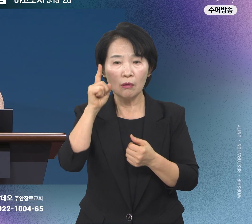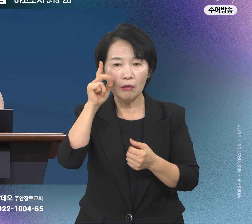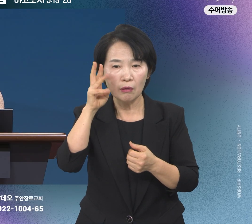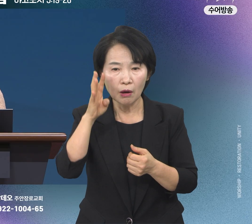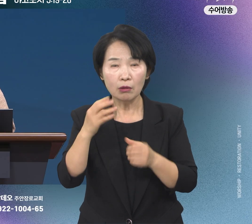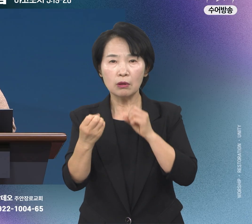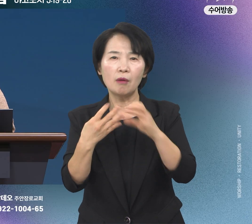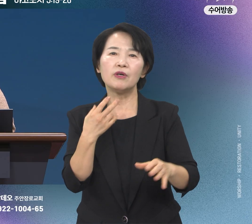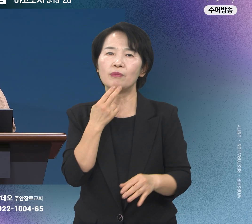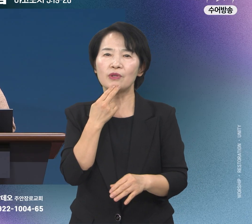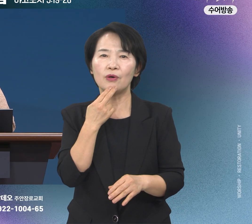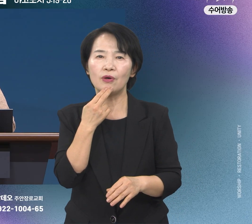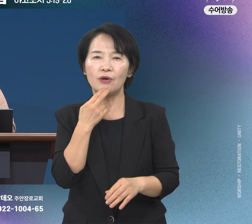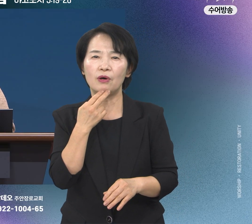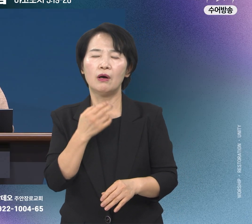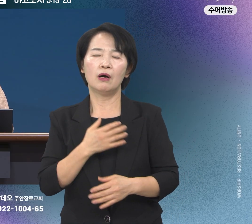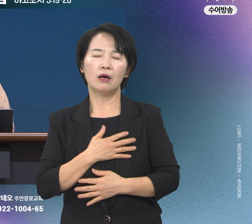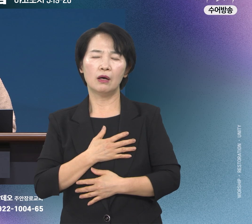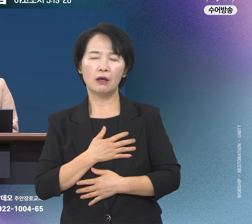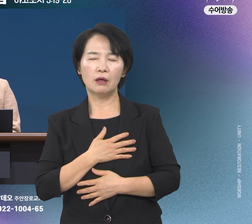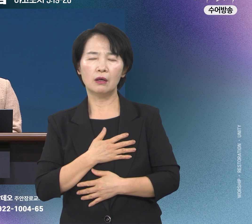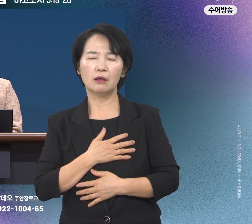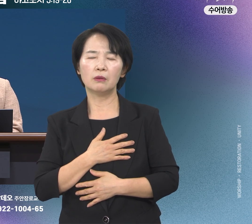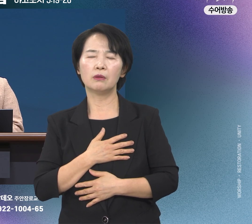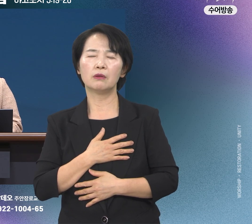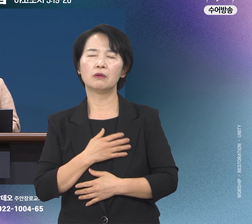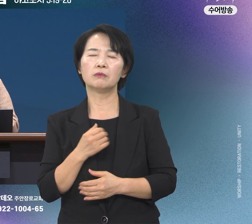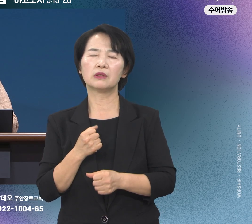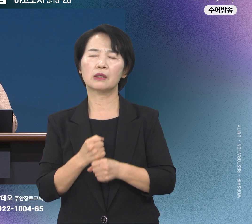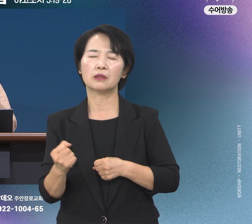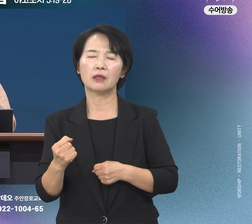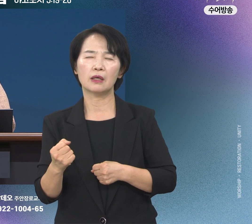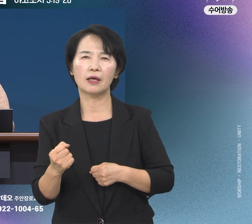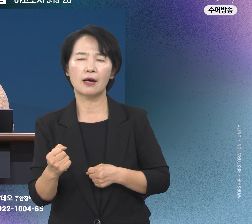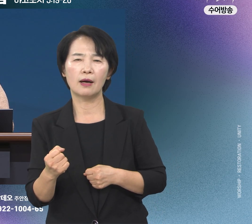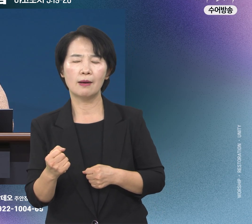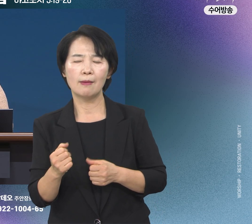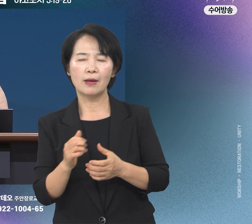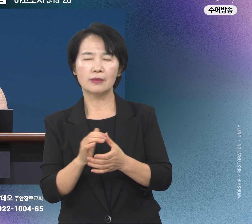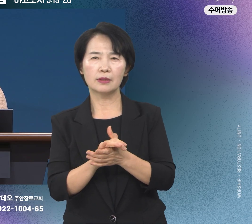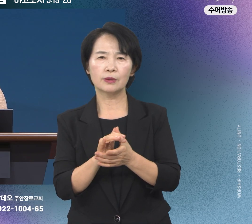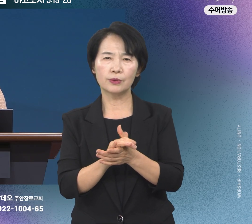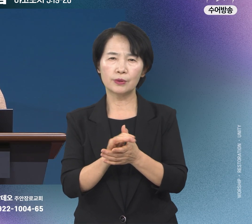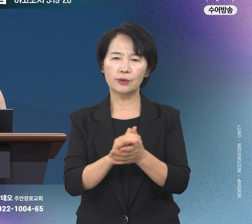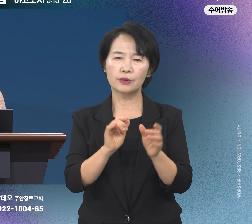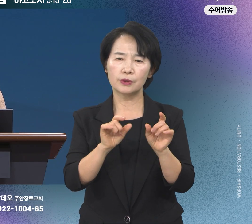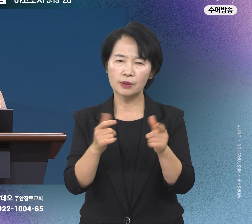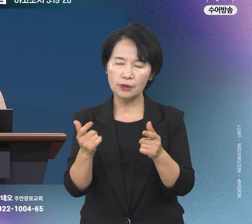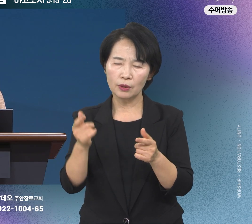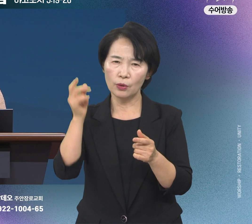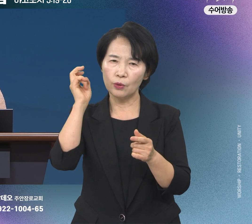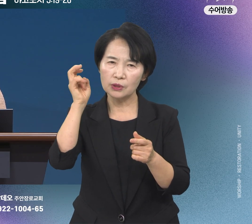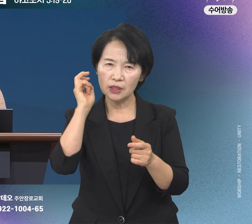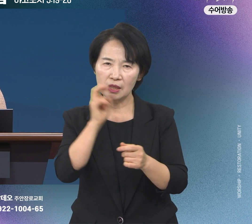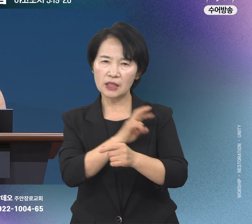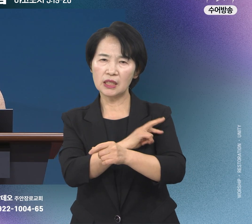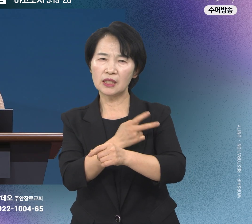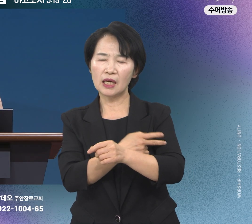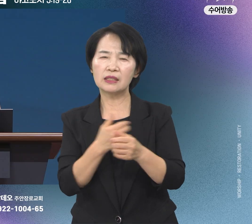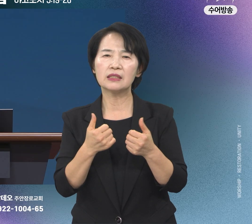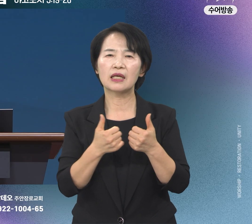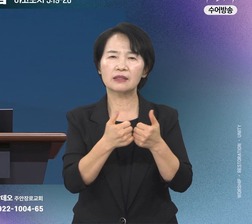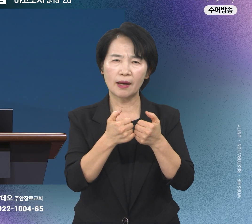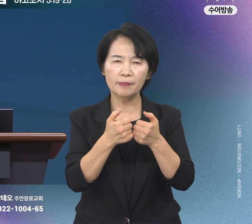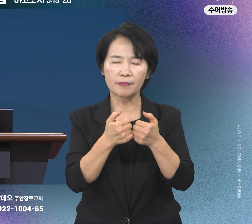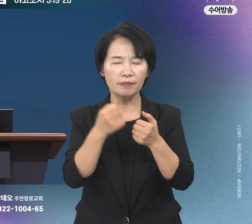없는 거예요. 저는 비상이 됐습니다. 이 친구들이 혹시나 이단 상담소에 끌려간 것은